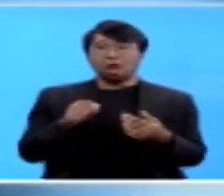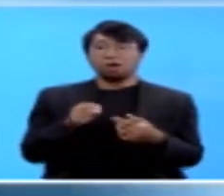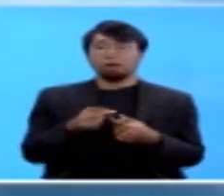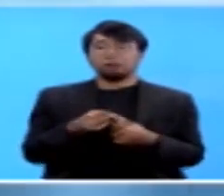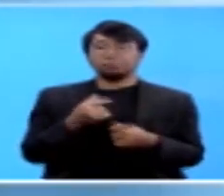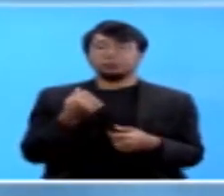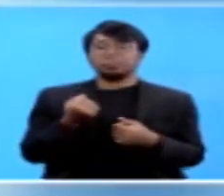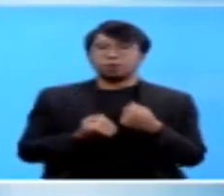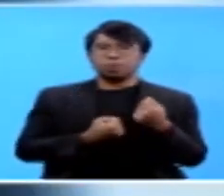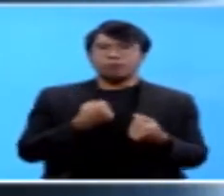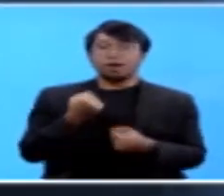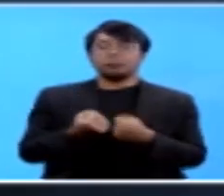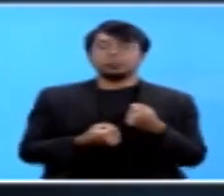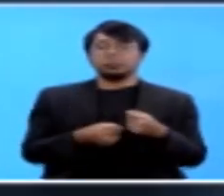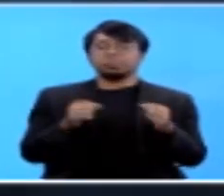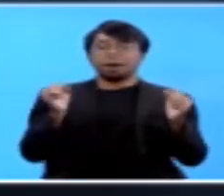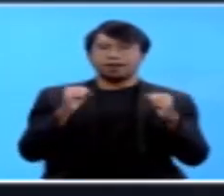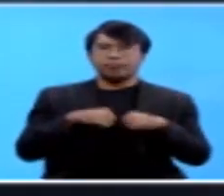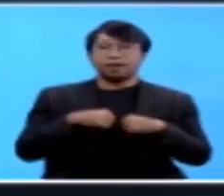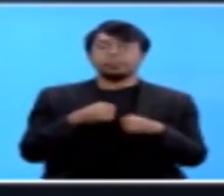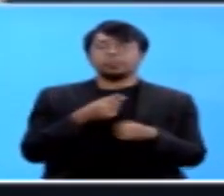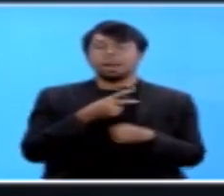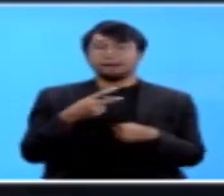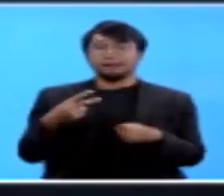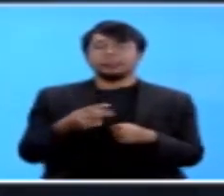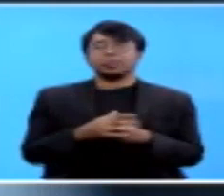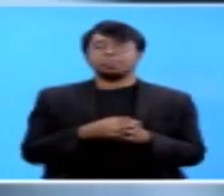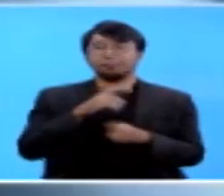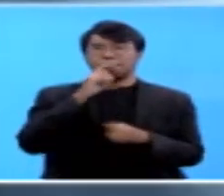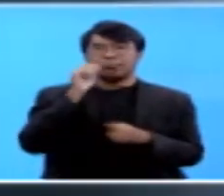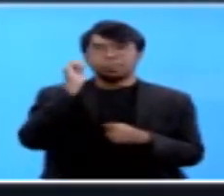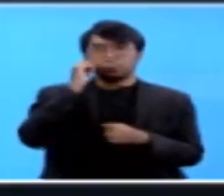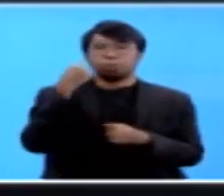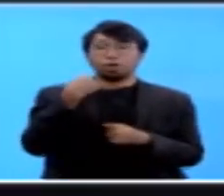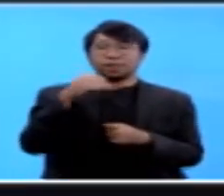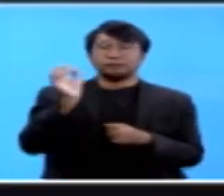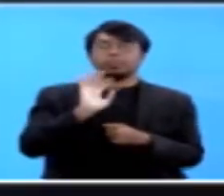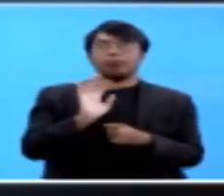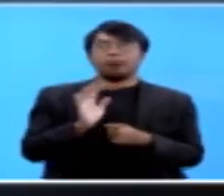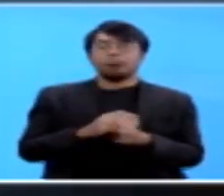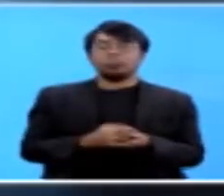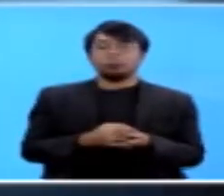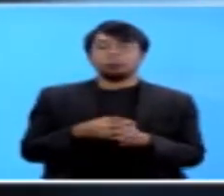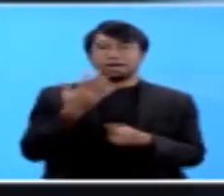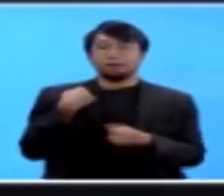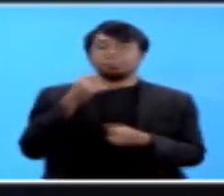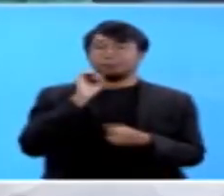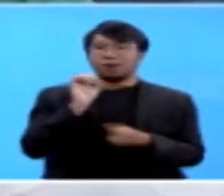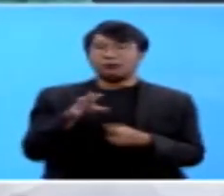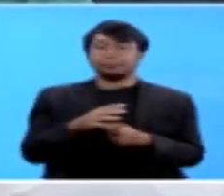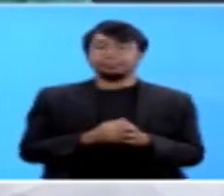dengan kesepakatan tadi, ya nggak ada orang tua yang boleh protes. Di situlah tadi kita akan terlindungi ya sebagai profesi dari